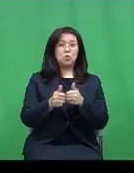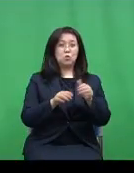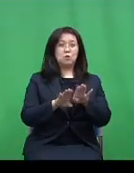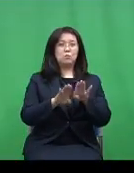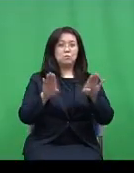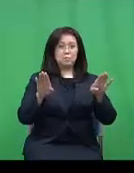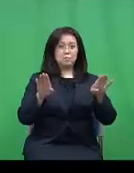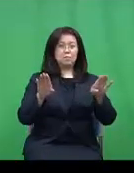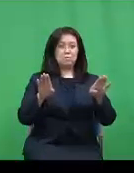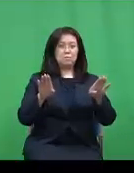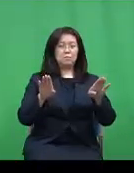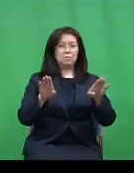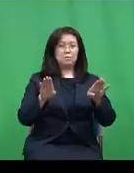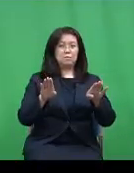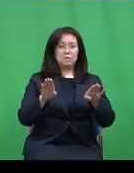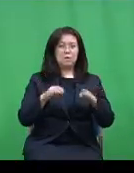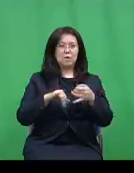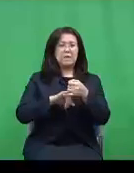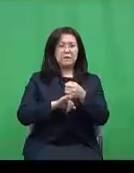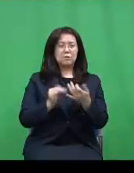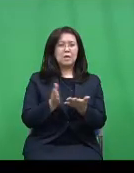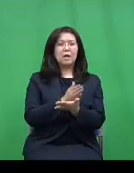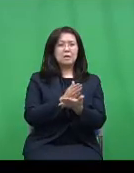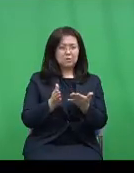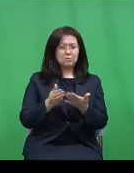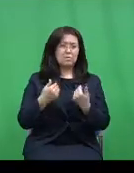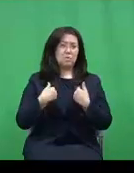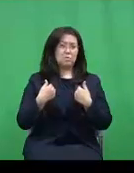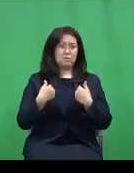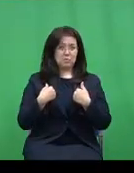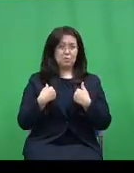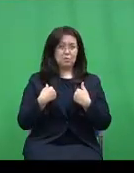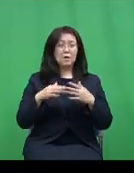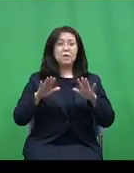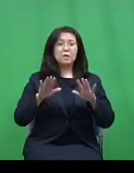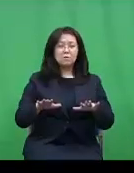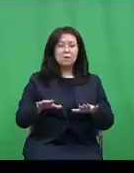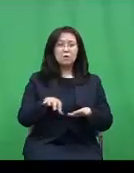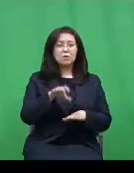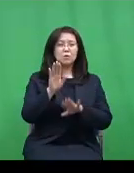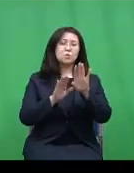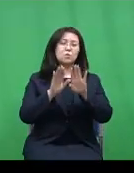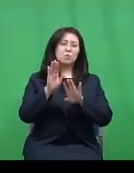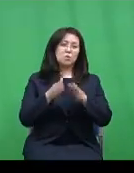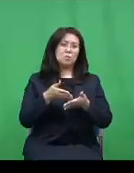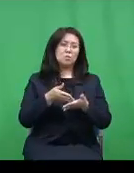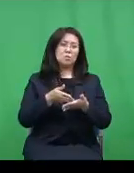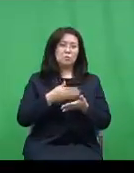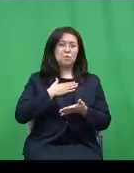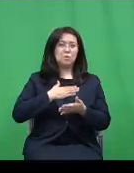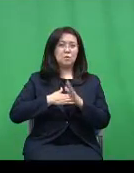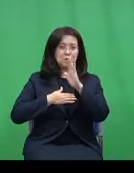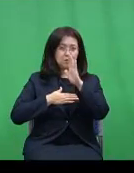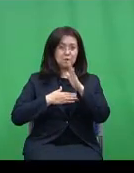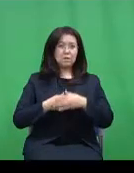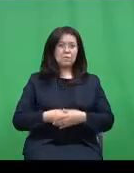きゃいけないんですけれども、今のところの状況はそういうことで、ご理解いただきたいというふうに思います。そうなると